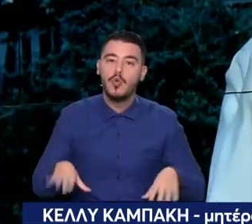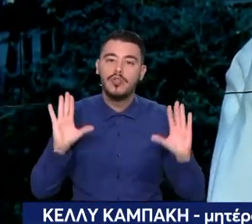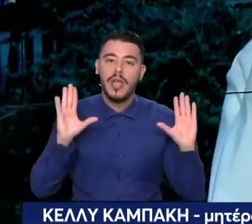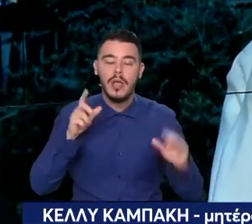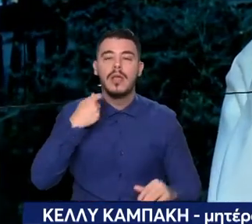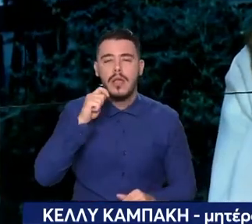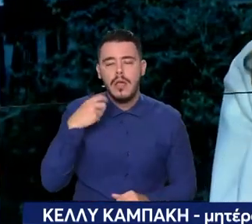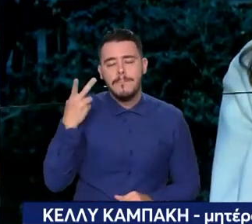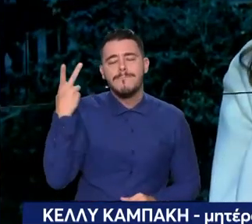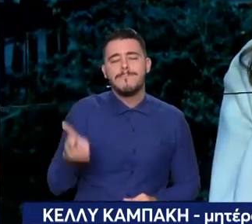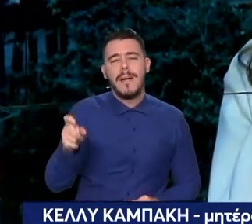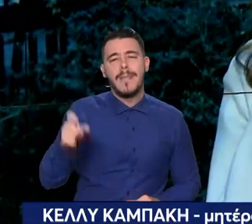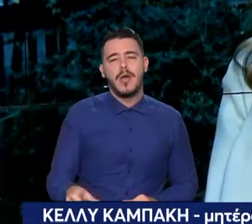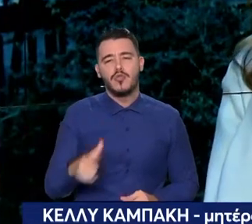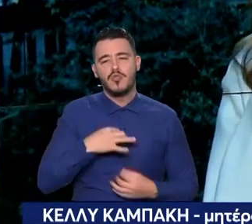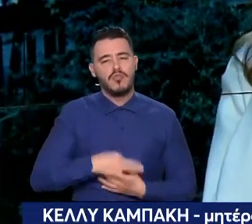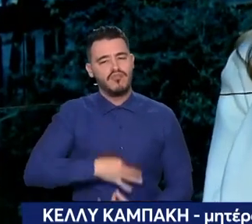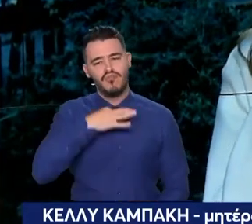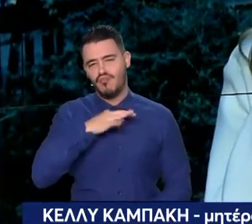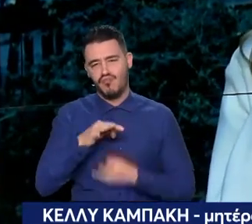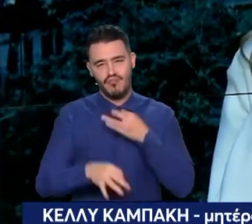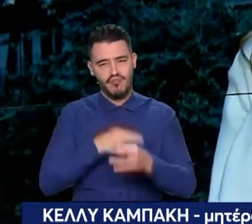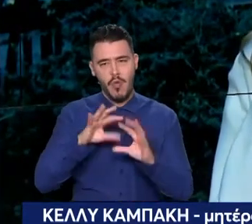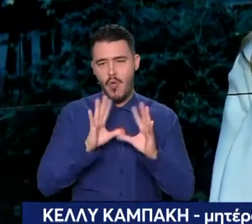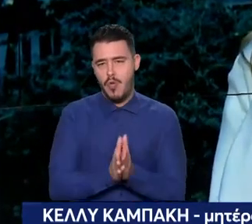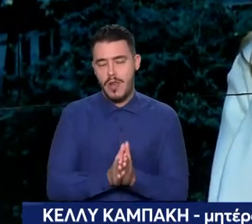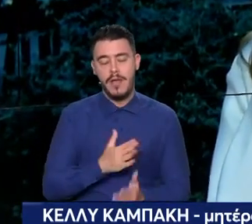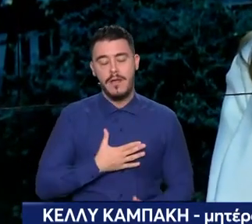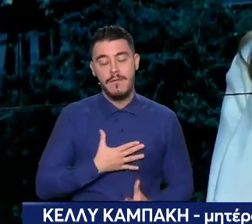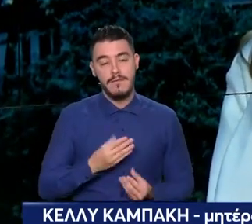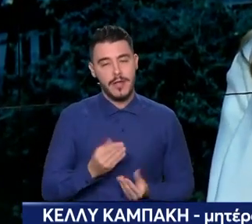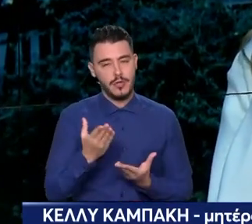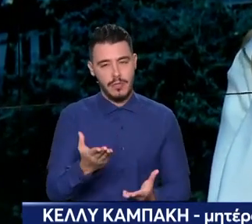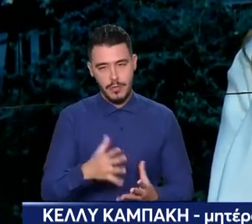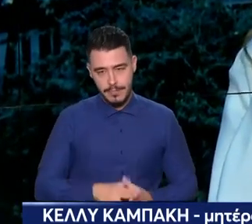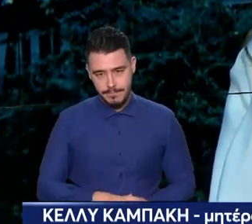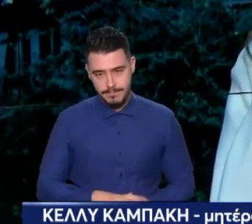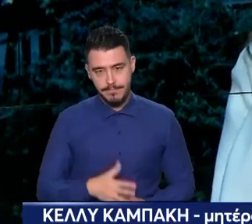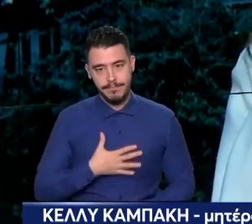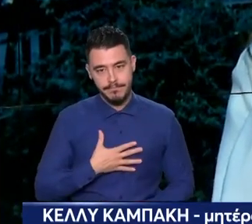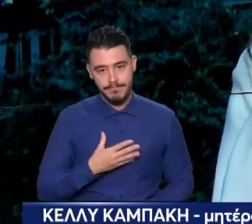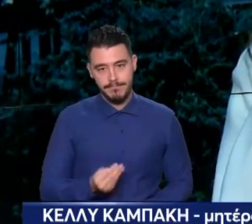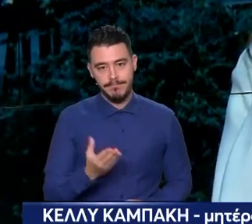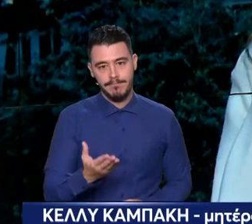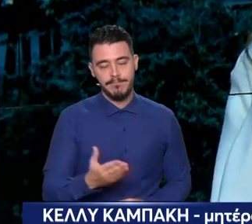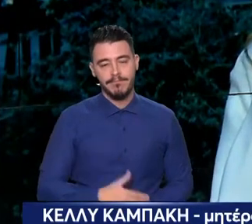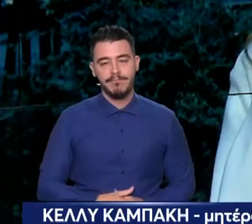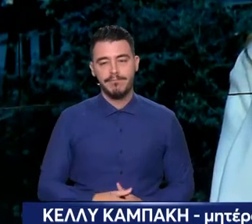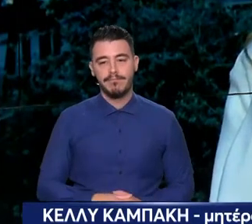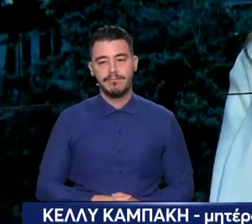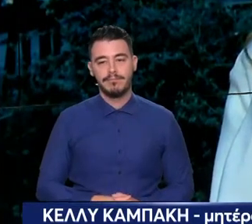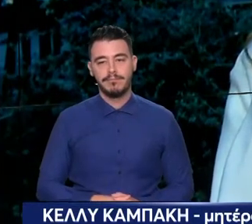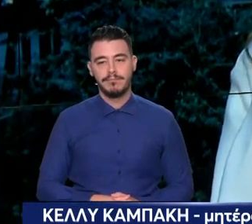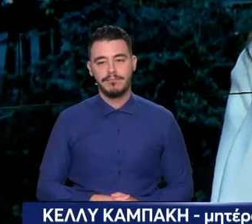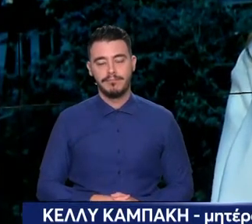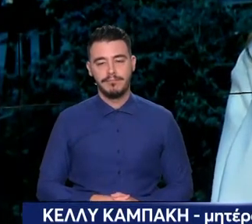Μας τα έλεγε η μητέρα του, αξιοπρεπέστατη και αυτή όπως και εσείς. Σας ευχαριστώ πάρα πολύ, κύριε Καπάκη, πραγματικά σας ευχαριστώ. Και εγώ ευχαριστώ. Κλείνοντας αυτό